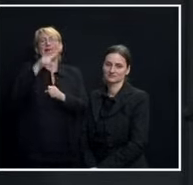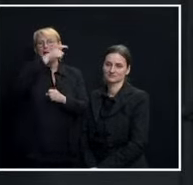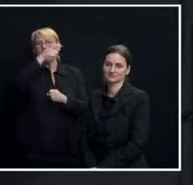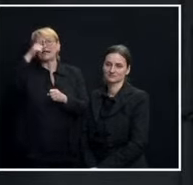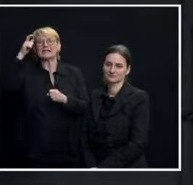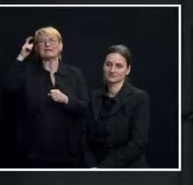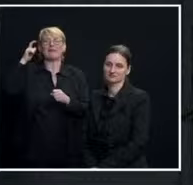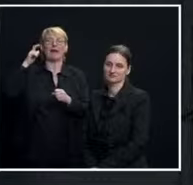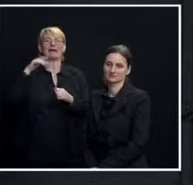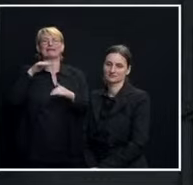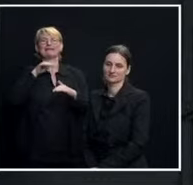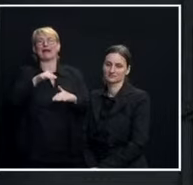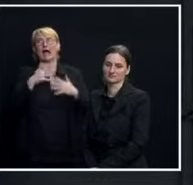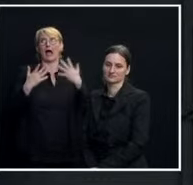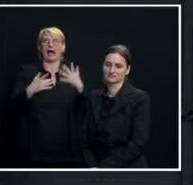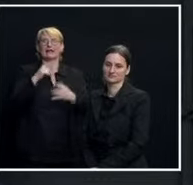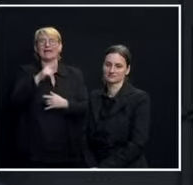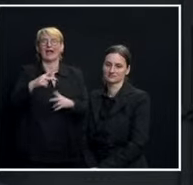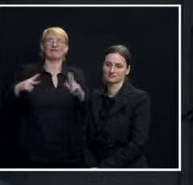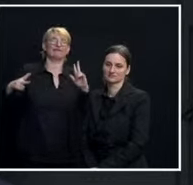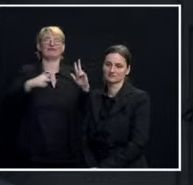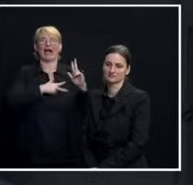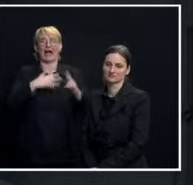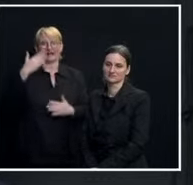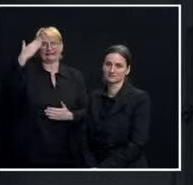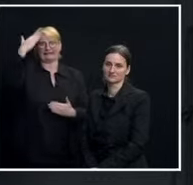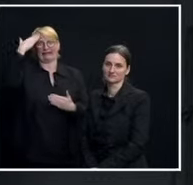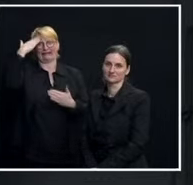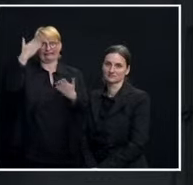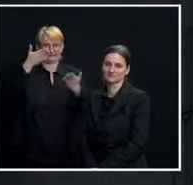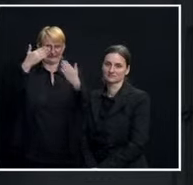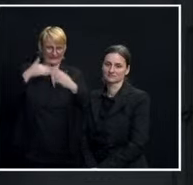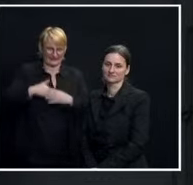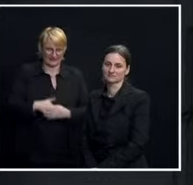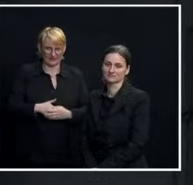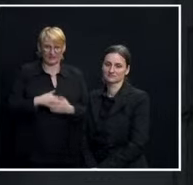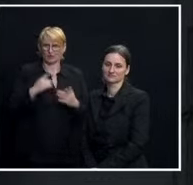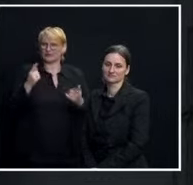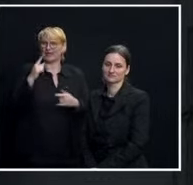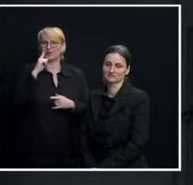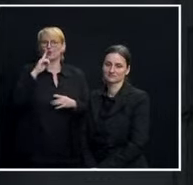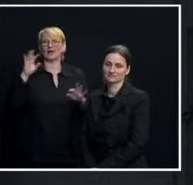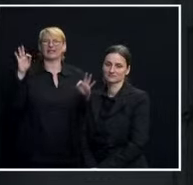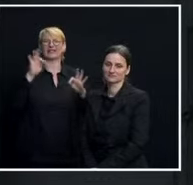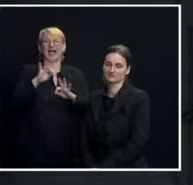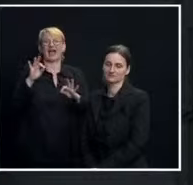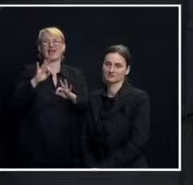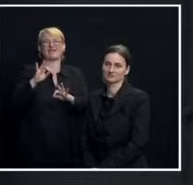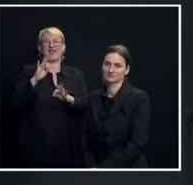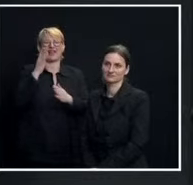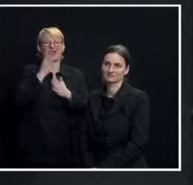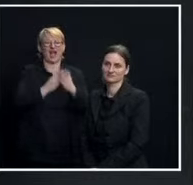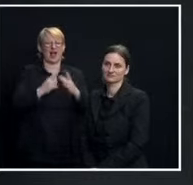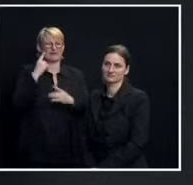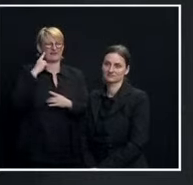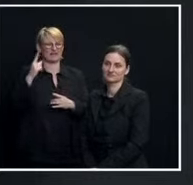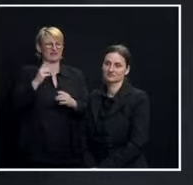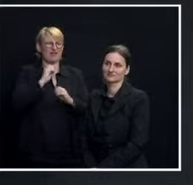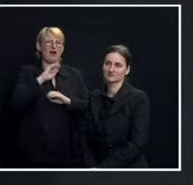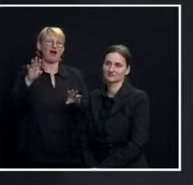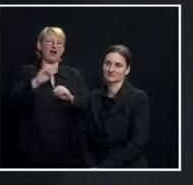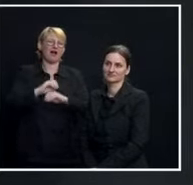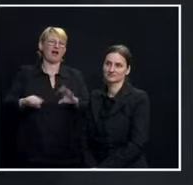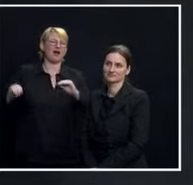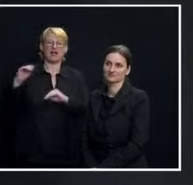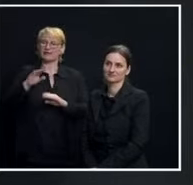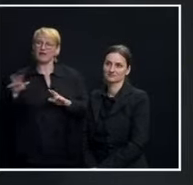hatte, also einen, der die Wahrheit kennt und dann doch nur ein gefährliches Halbwissen hat und wieder irgendwas von